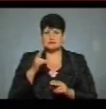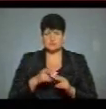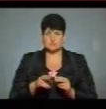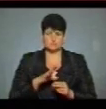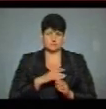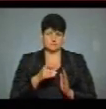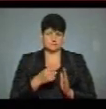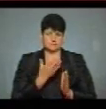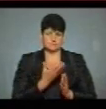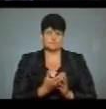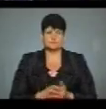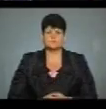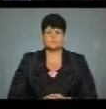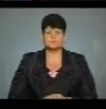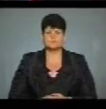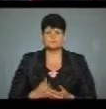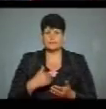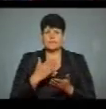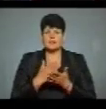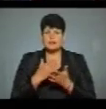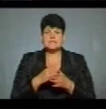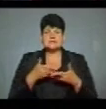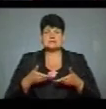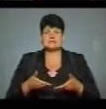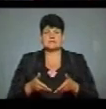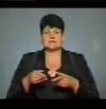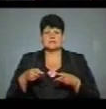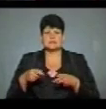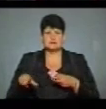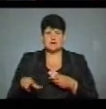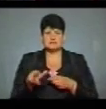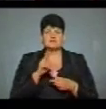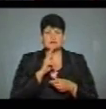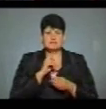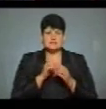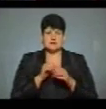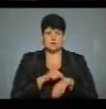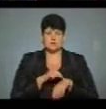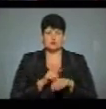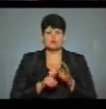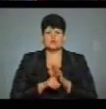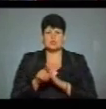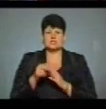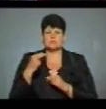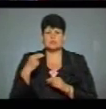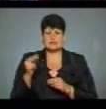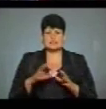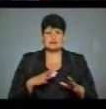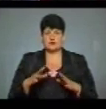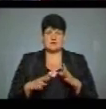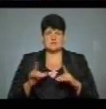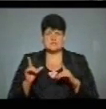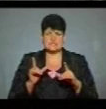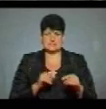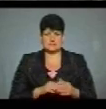наша знімальна група. Ми знаходимося на санній трасі у Кременці. 10 година. У ці хвилини розпочинається чемпіонат тренувальними